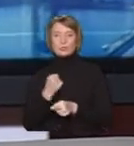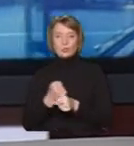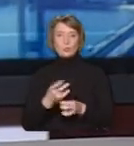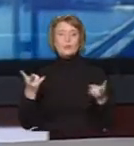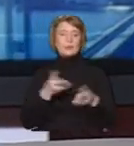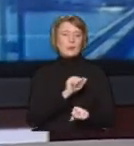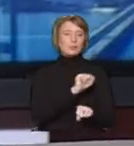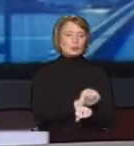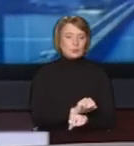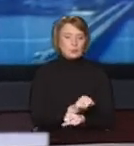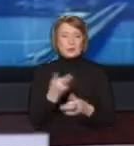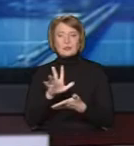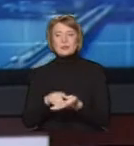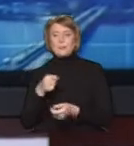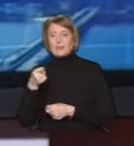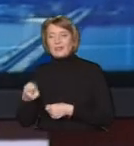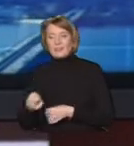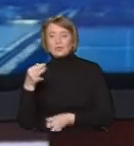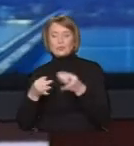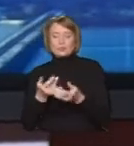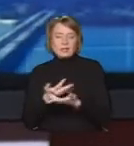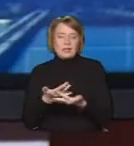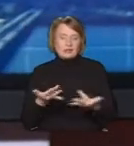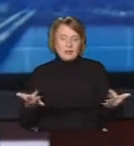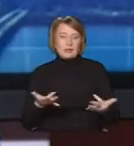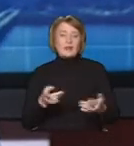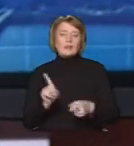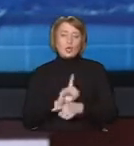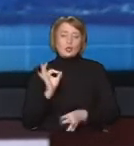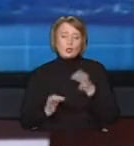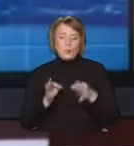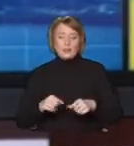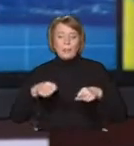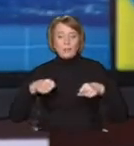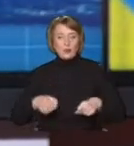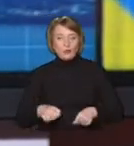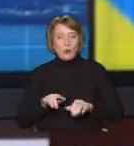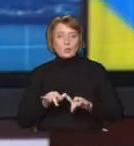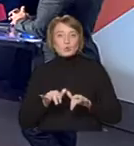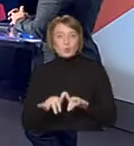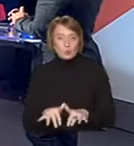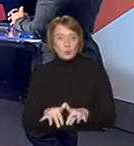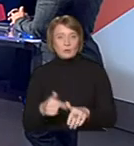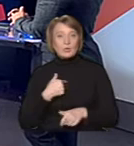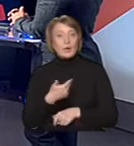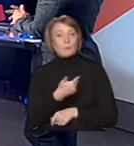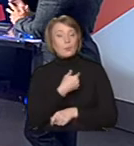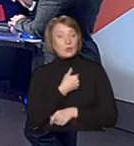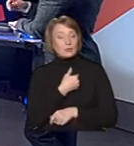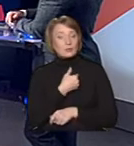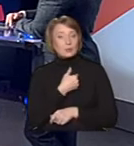треба зупиняти, треба подавати до суду і так далі. Це все нормальна правова процедура. Я хотів би, щоб ви системно